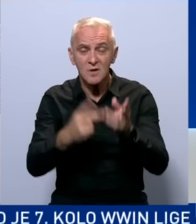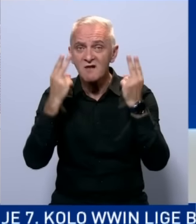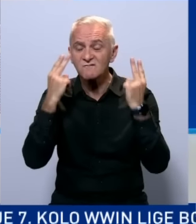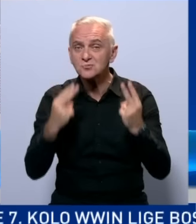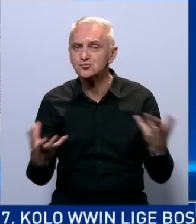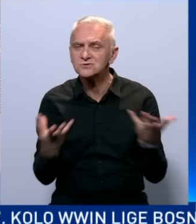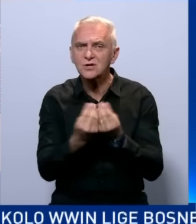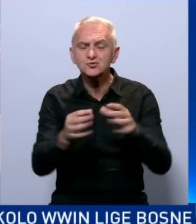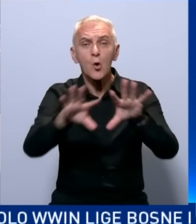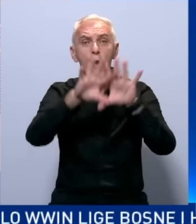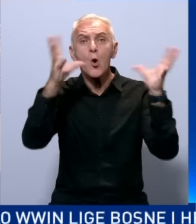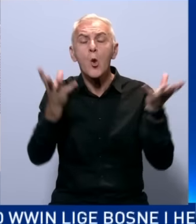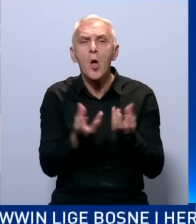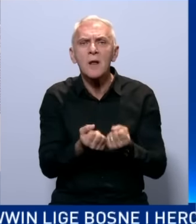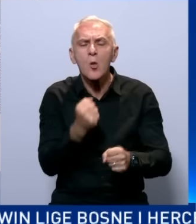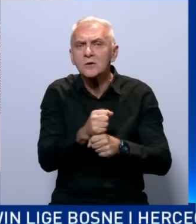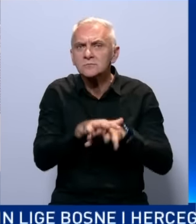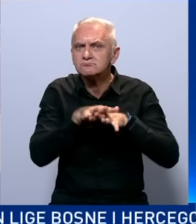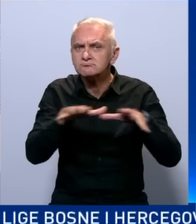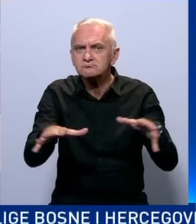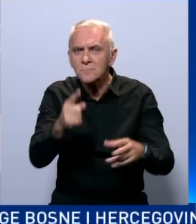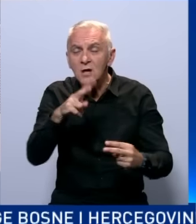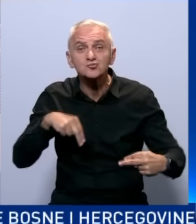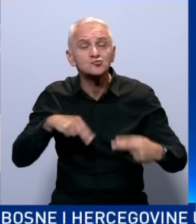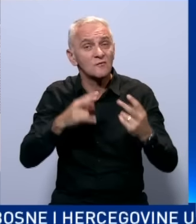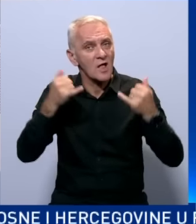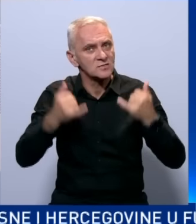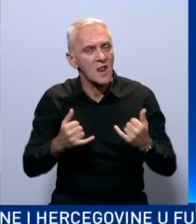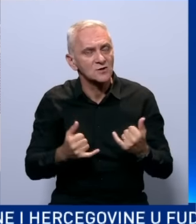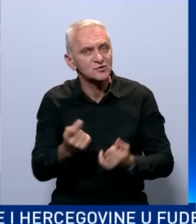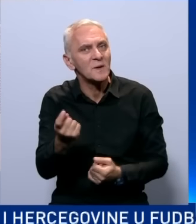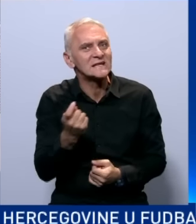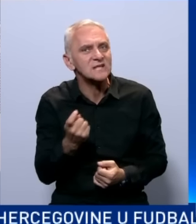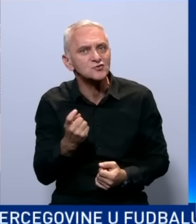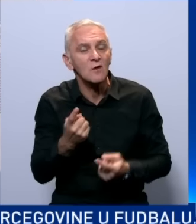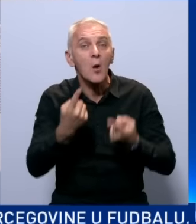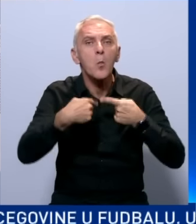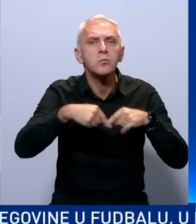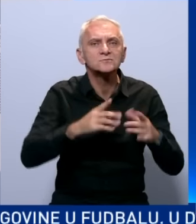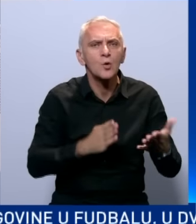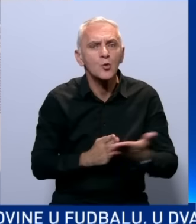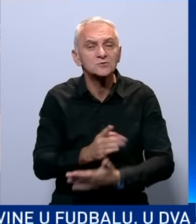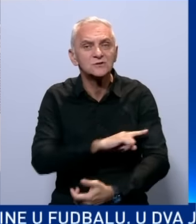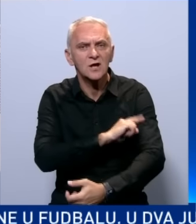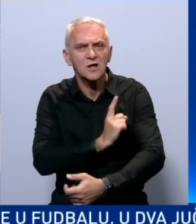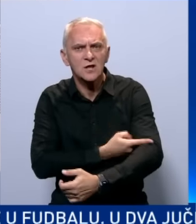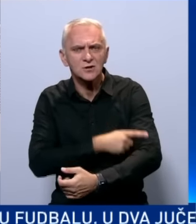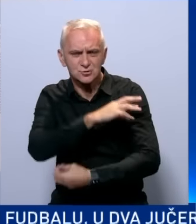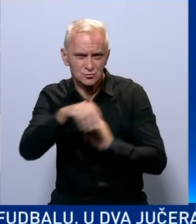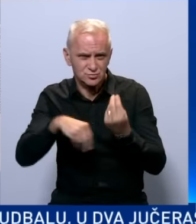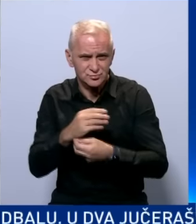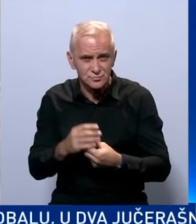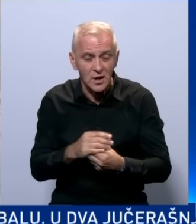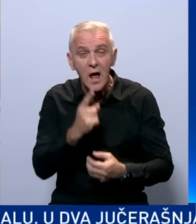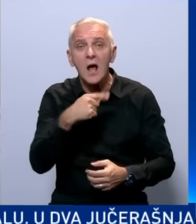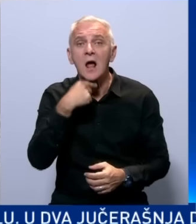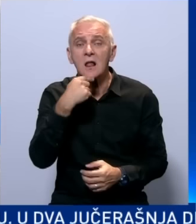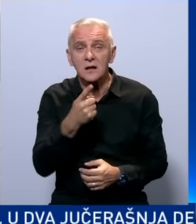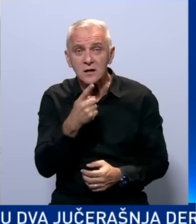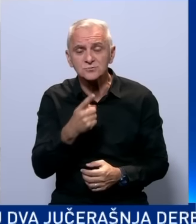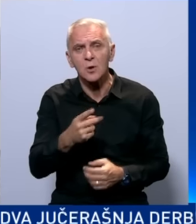važnost zajedničkog globalnog djelovanja u suočavanju sa današnjim izazovima, posebno kroz jačanje multilateralizma. Naglasio